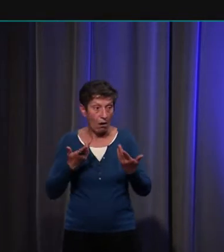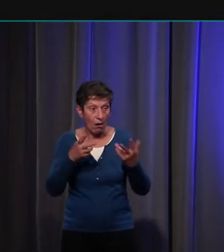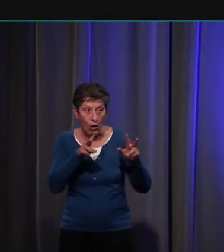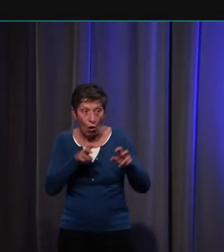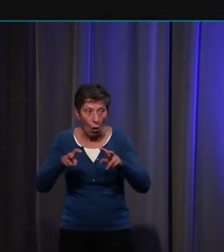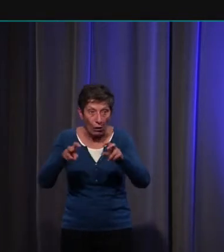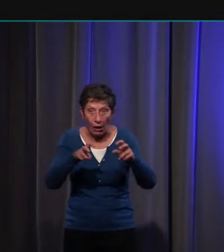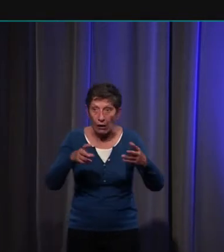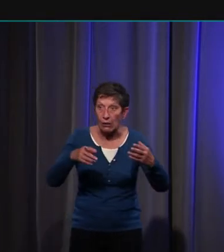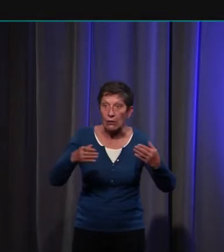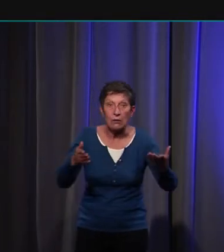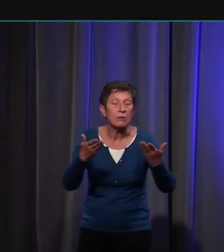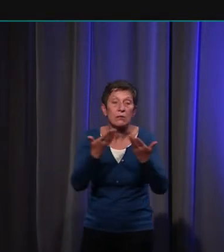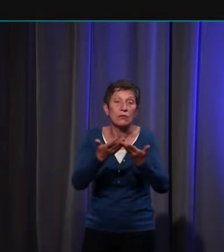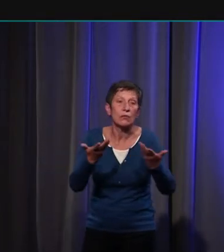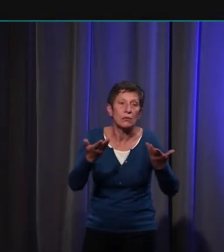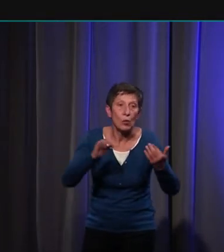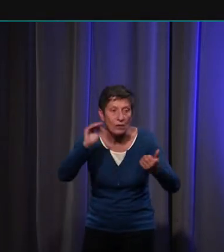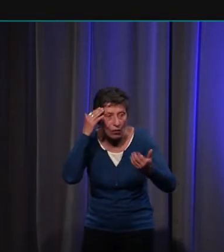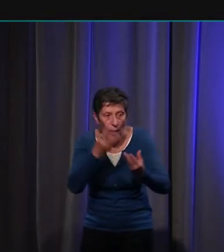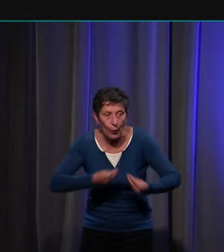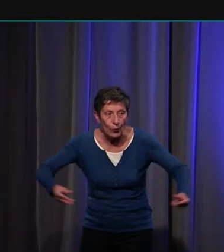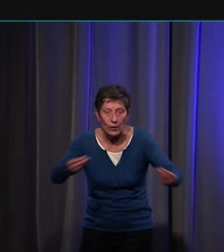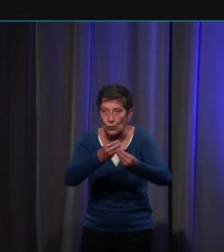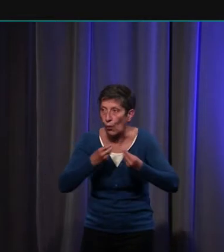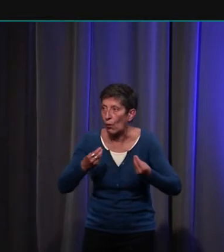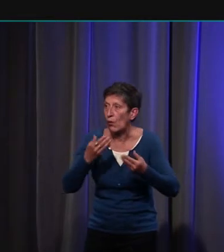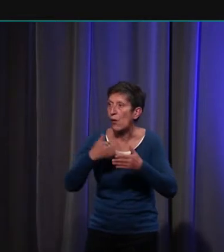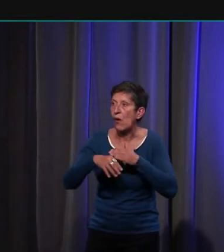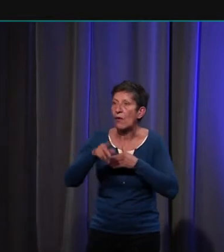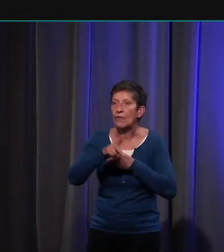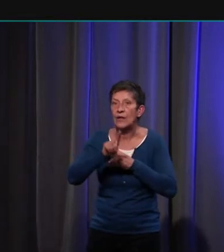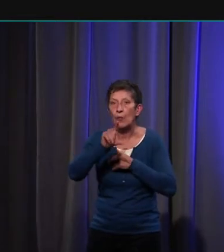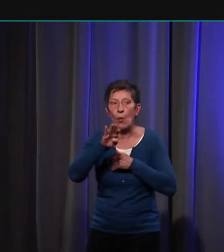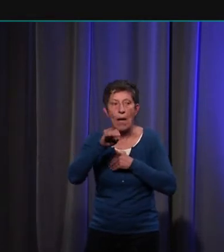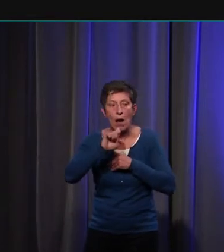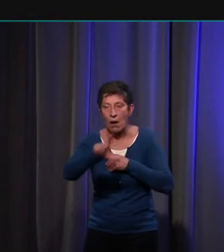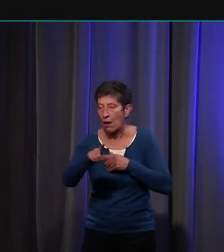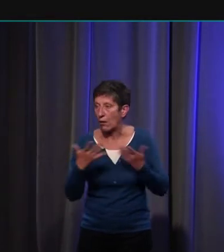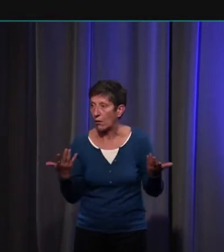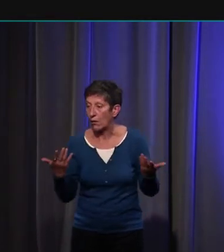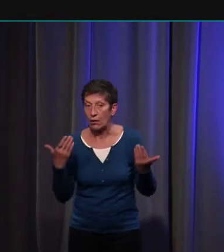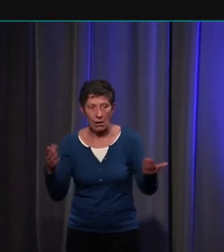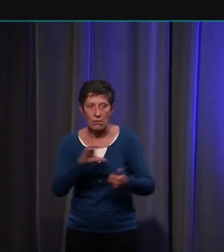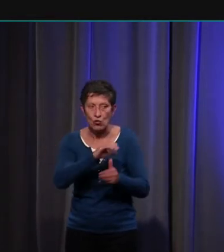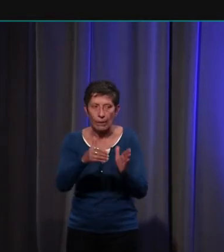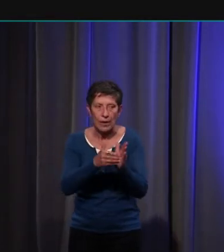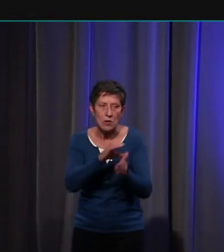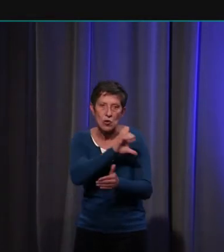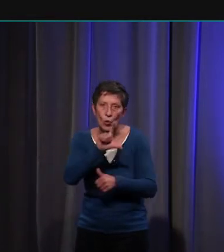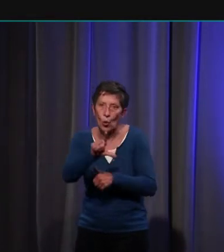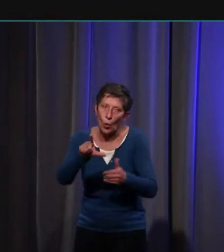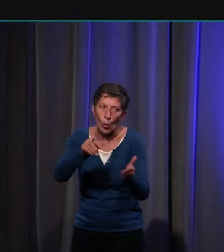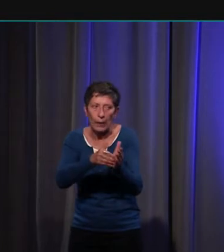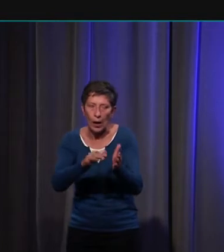population sous philippe le bel donc le recensement de feu vert 1310 et là on est à cent mille habitants cent mille habitants